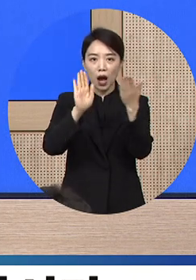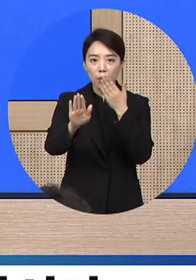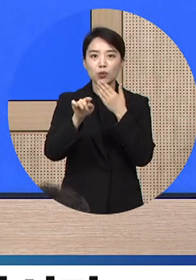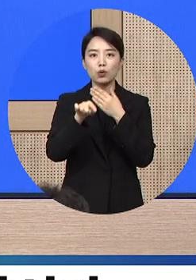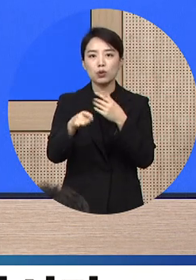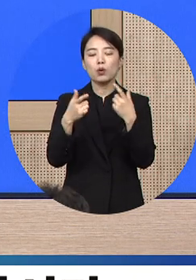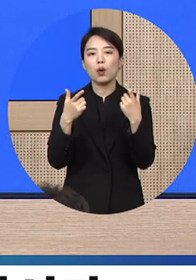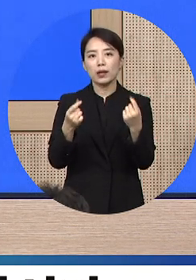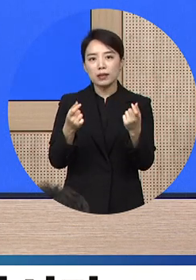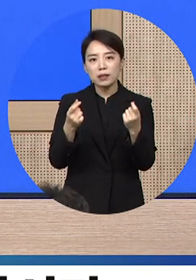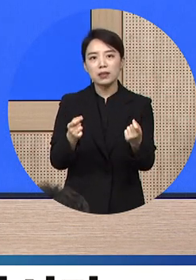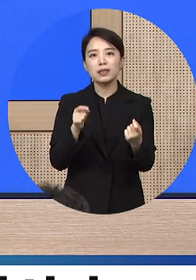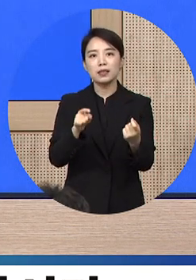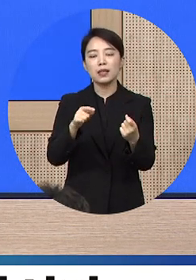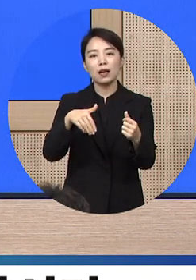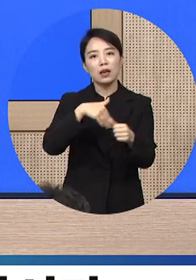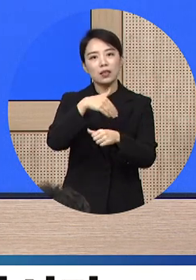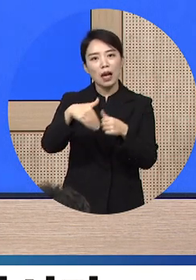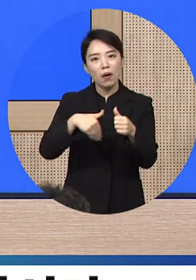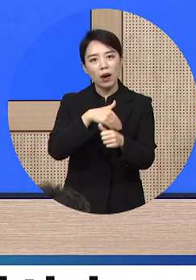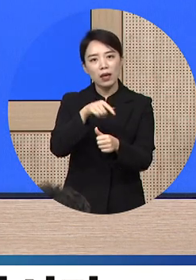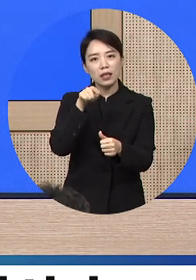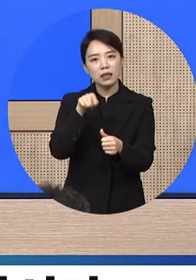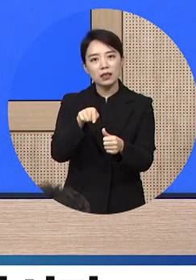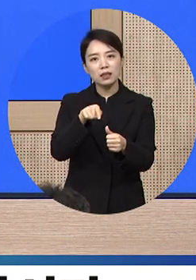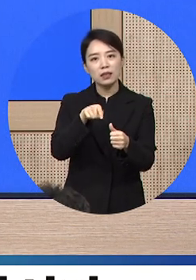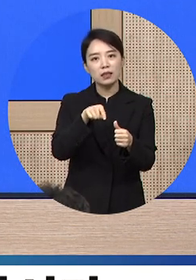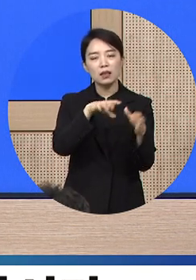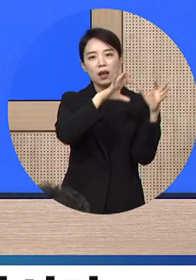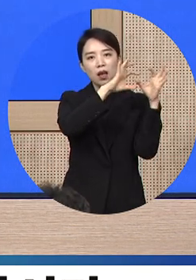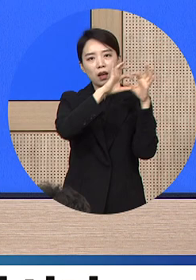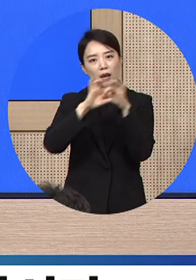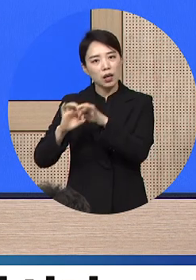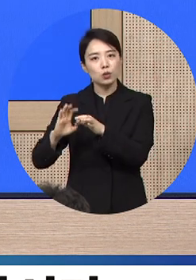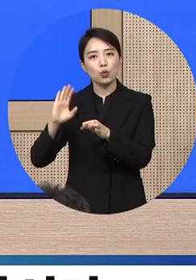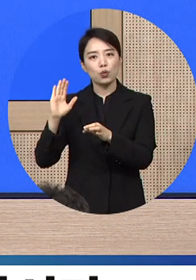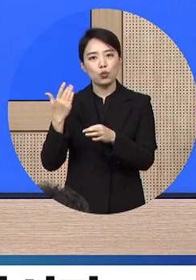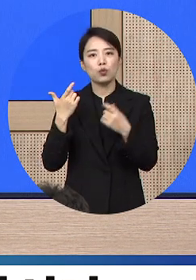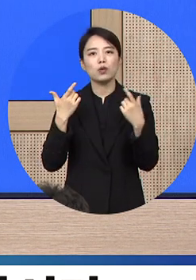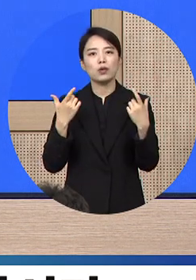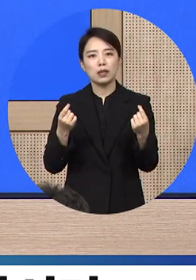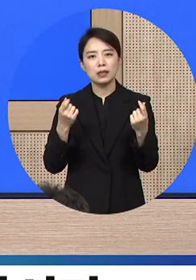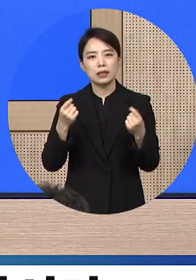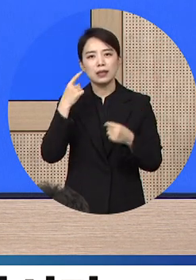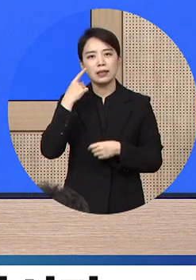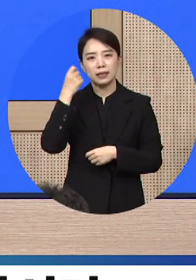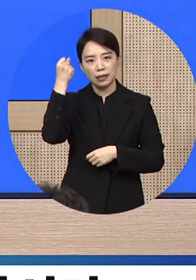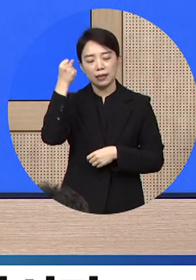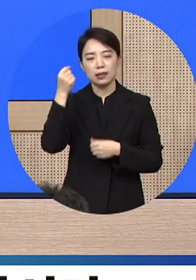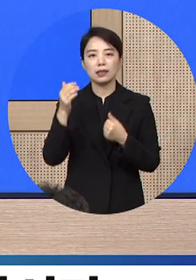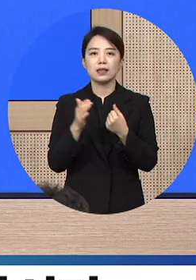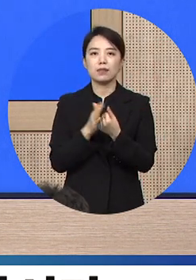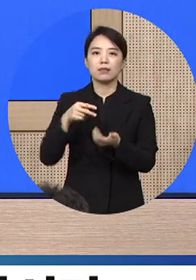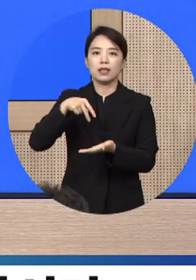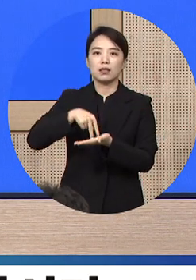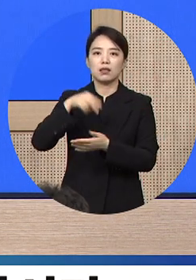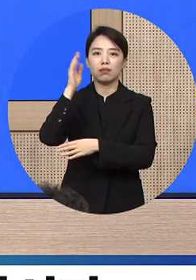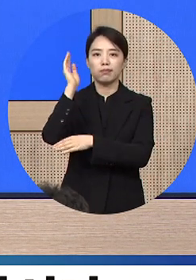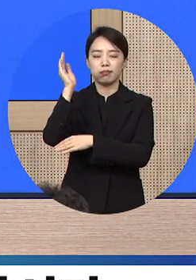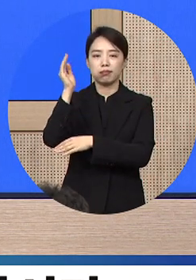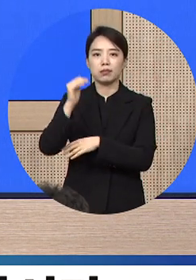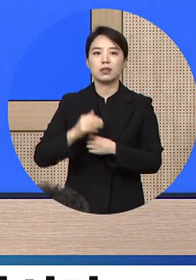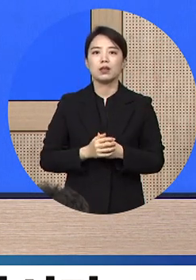같은 상황이 개선될 여지가 많지 않다고 하는 절박감으로 저는 오늘 이 자리에 섰습니다. 특히